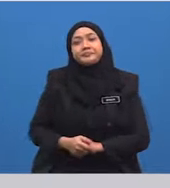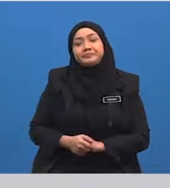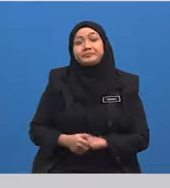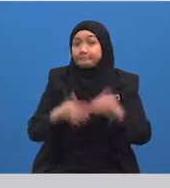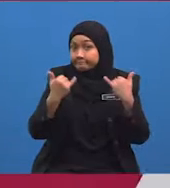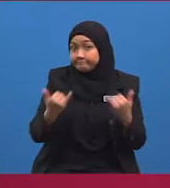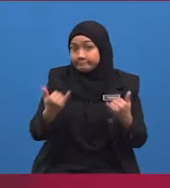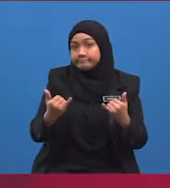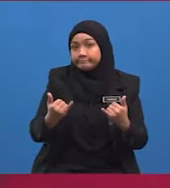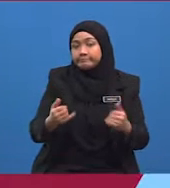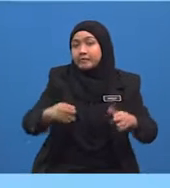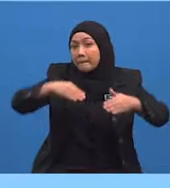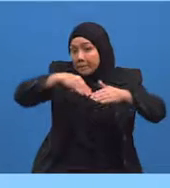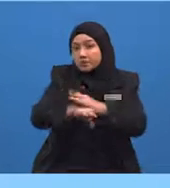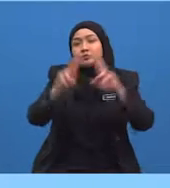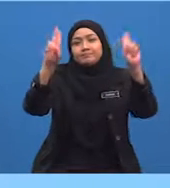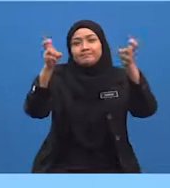peneutralan.